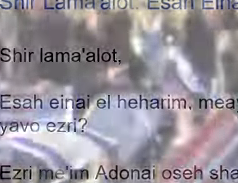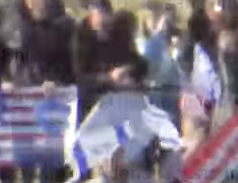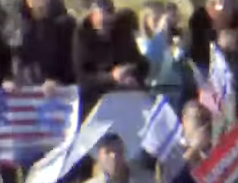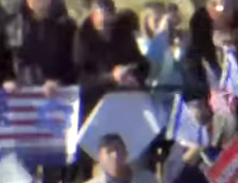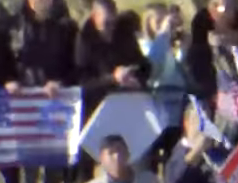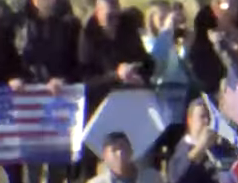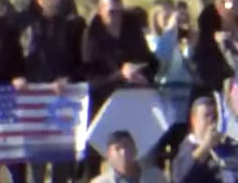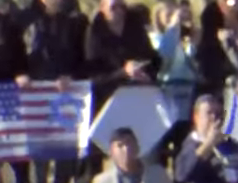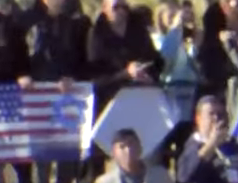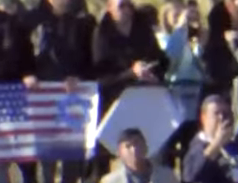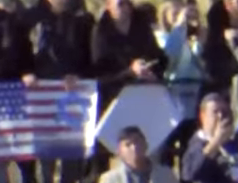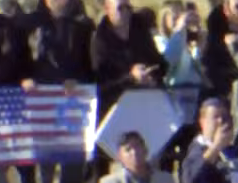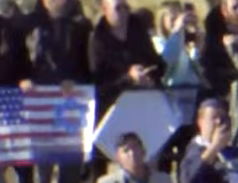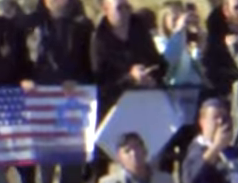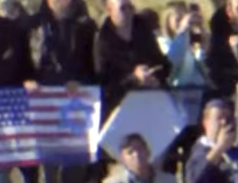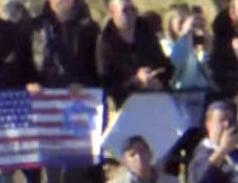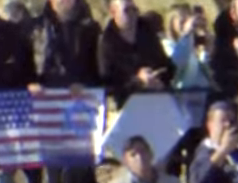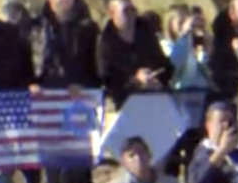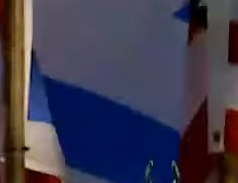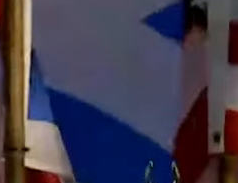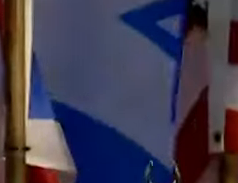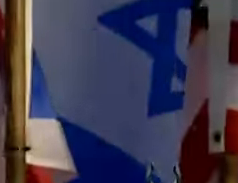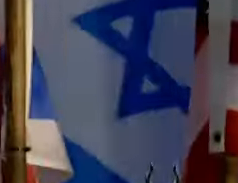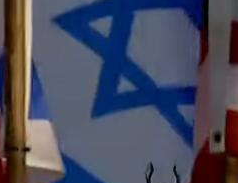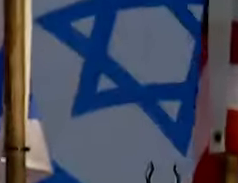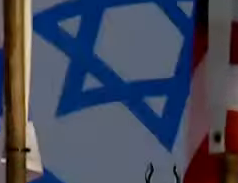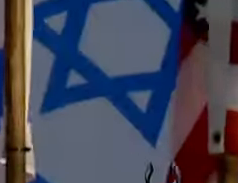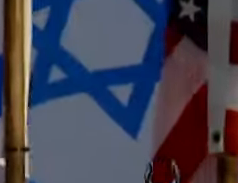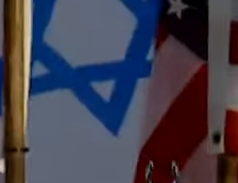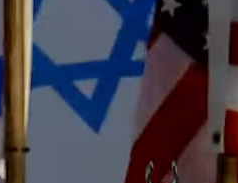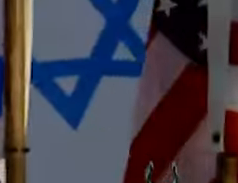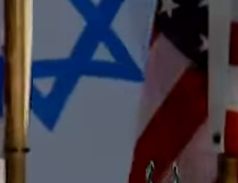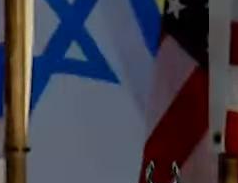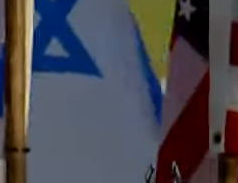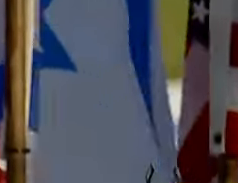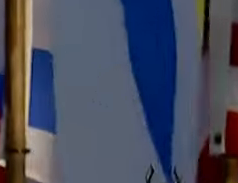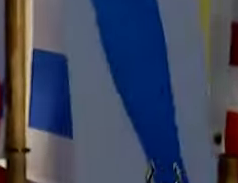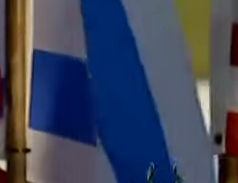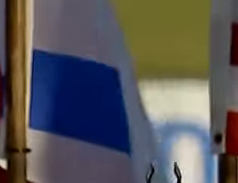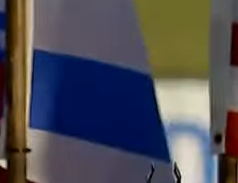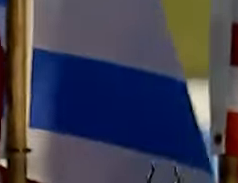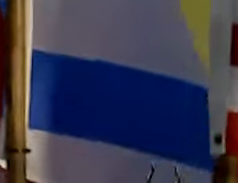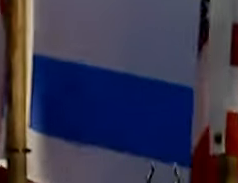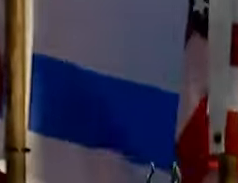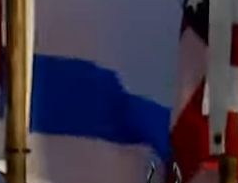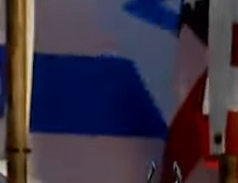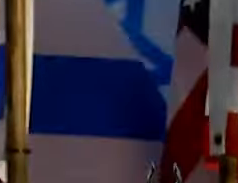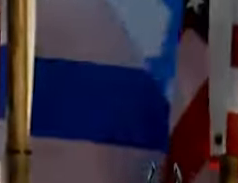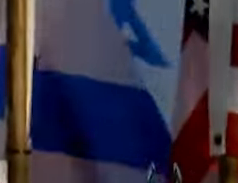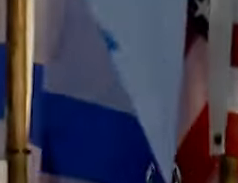עזרי מעם אדוני עושה שמיים וארץ.